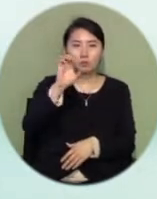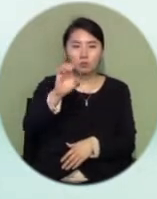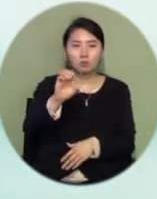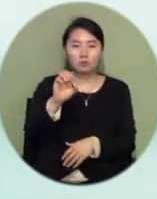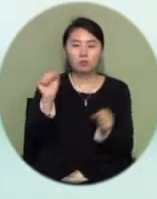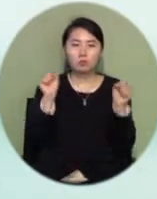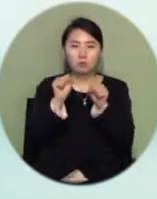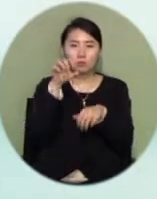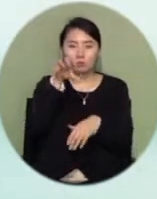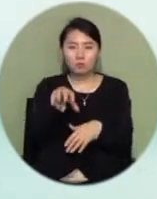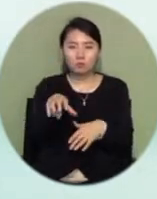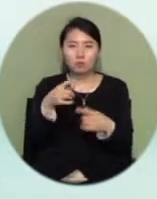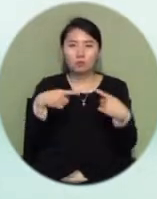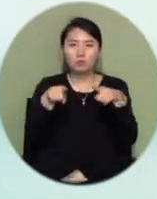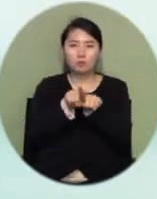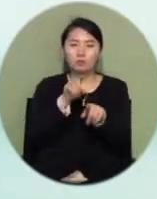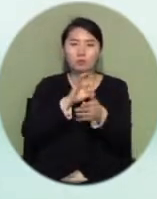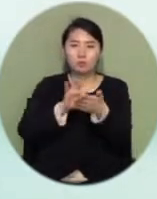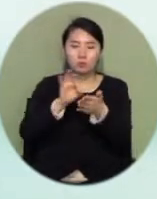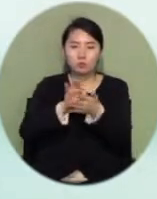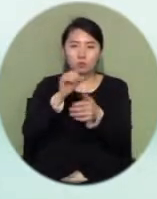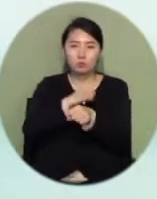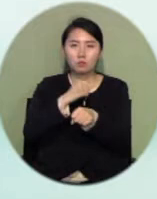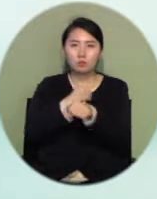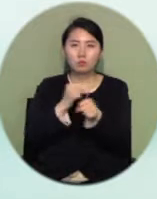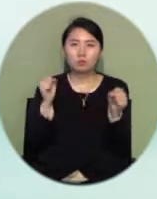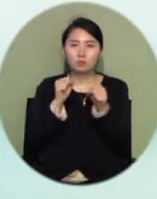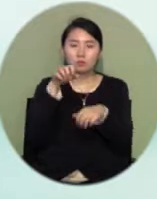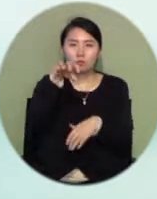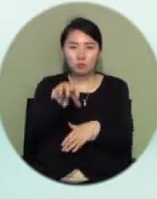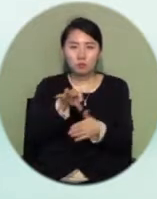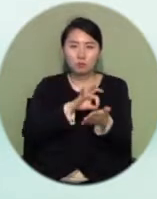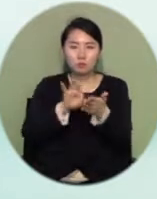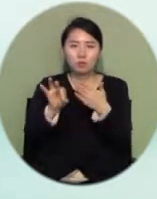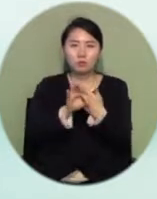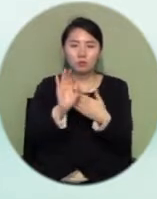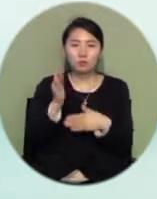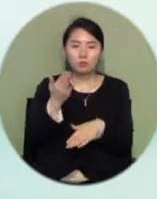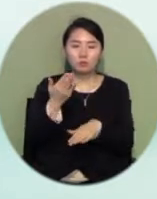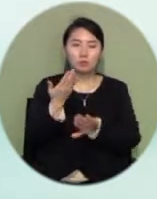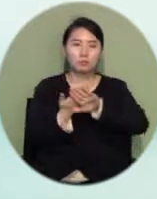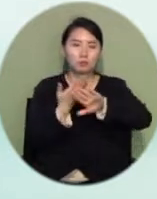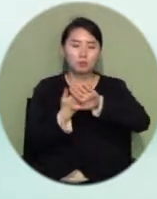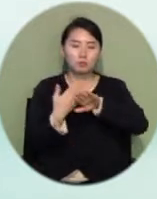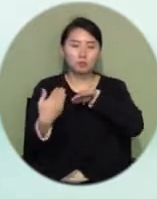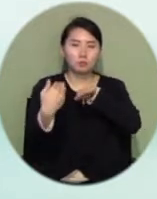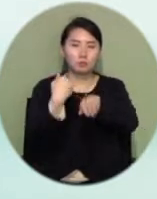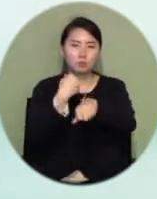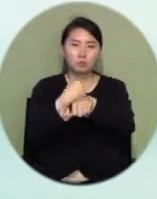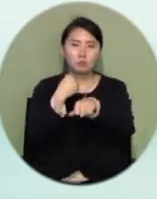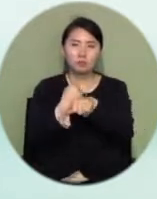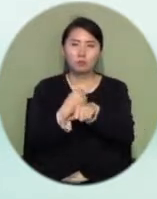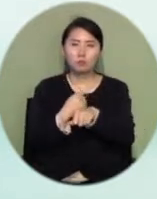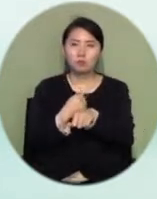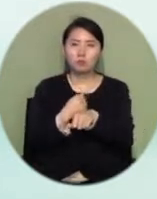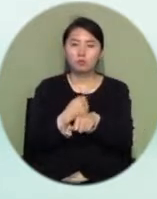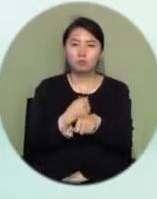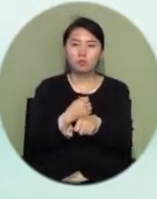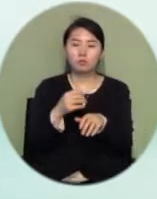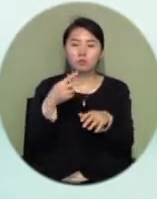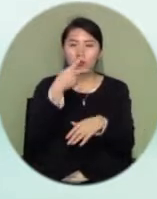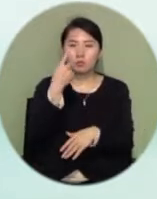북부 간선도로를 경유해 동부 간선도로를 이용하면 됩니다. 반대 성산 방향으로 진입하는 차량들은